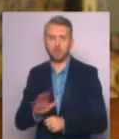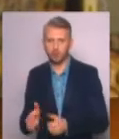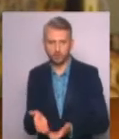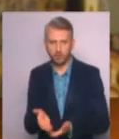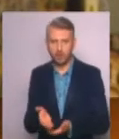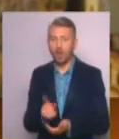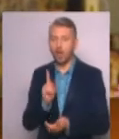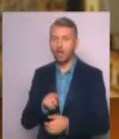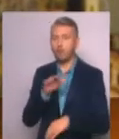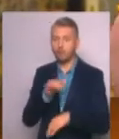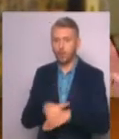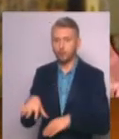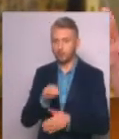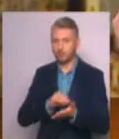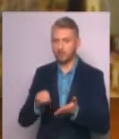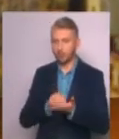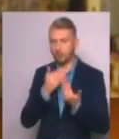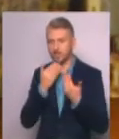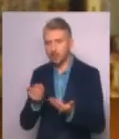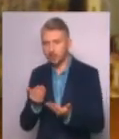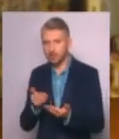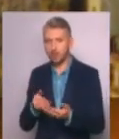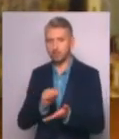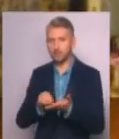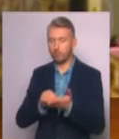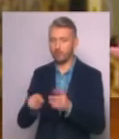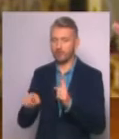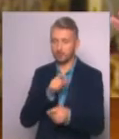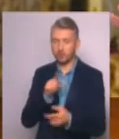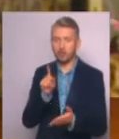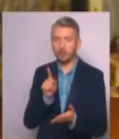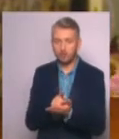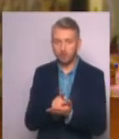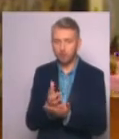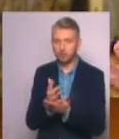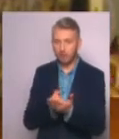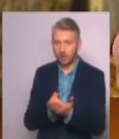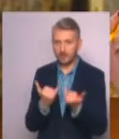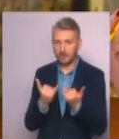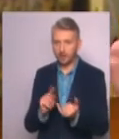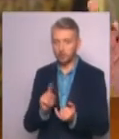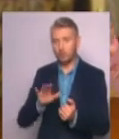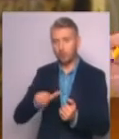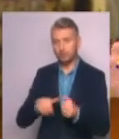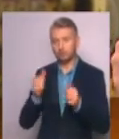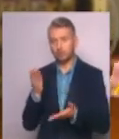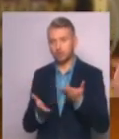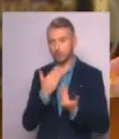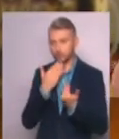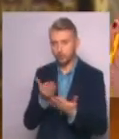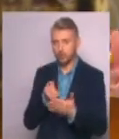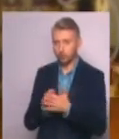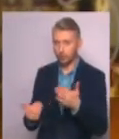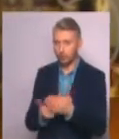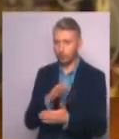по факту всі письмові звернення і письмові відповіді вони мають зберігати зараз для того, щоб потім, можливо, звернутися вже до